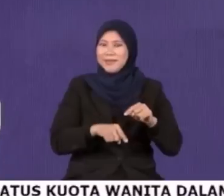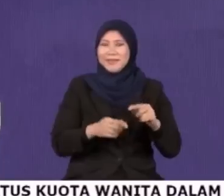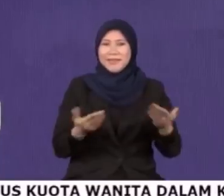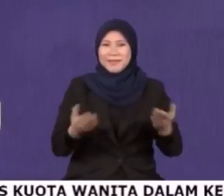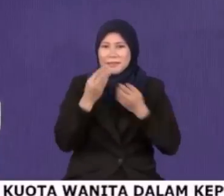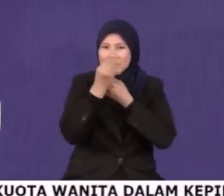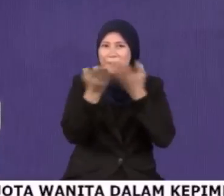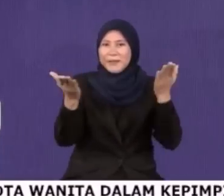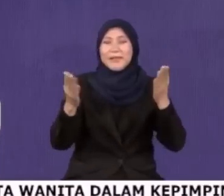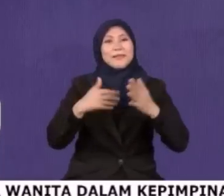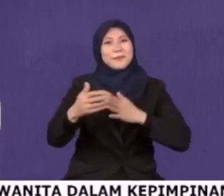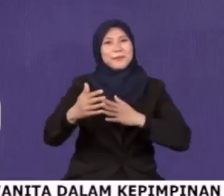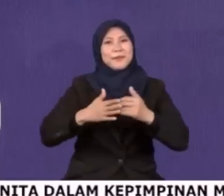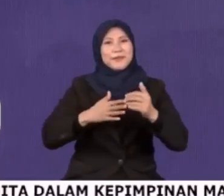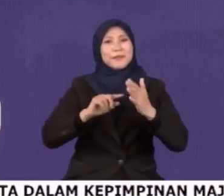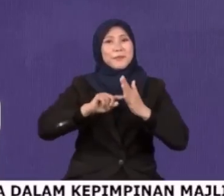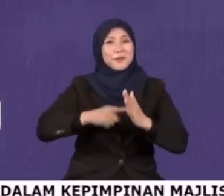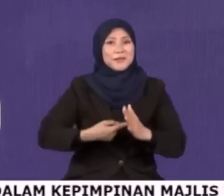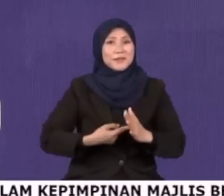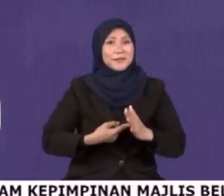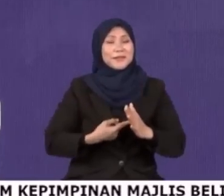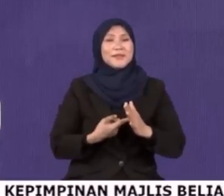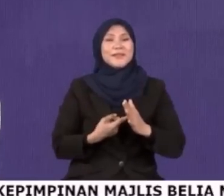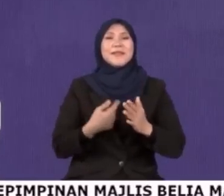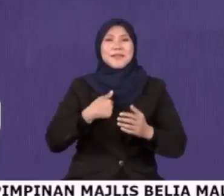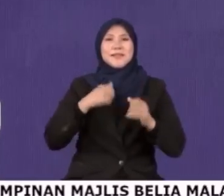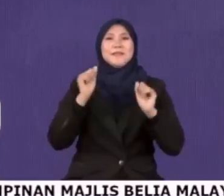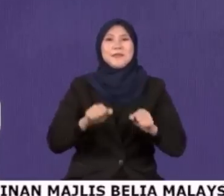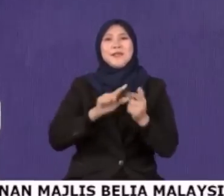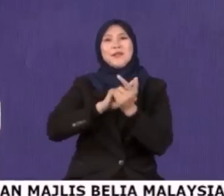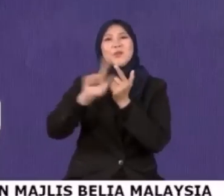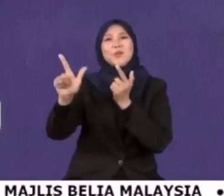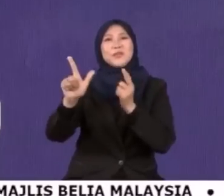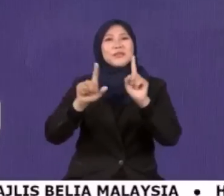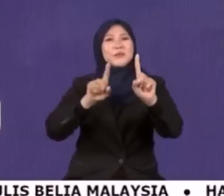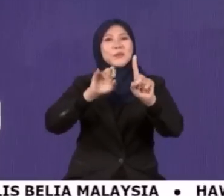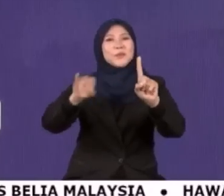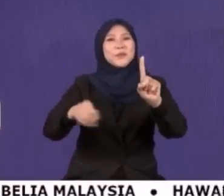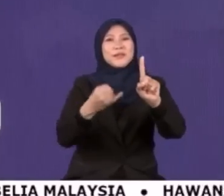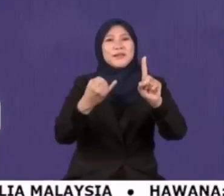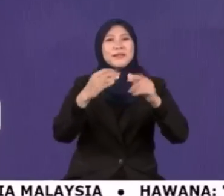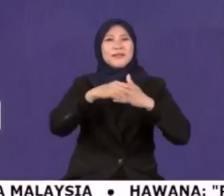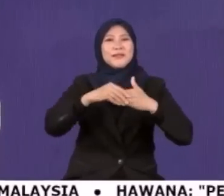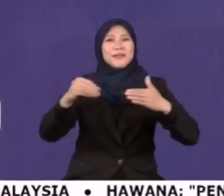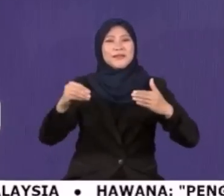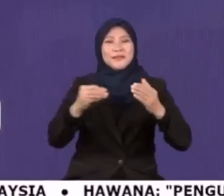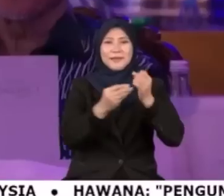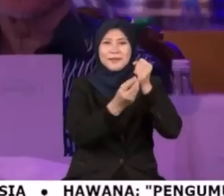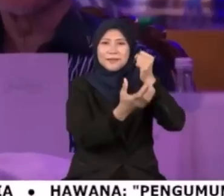tapi untuk permulaan luluskan 1 juta Ringgit untuk